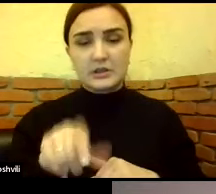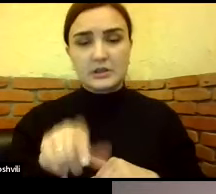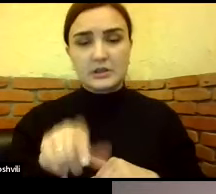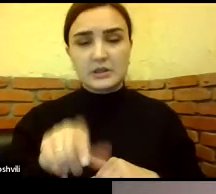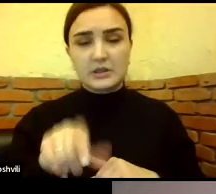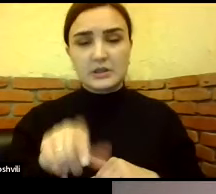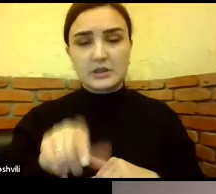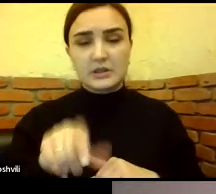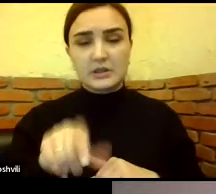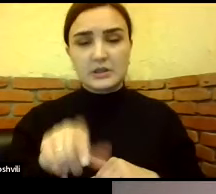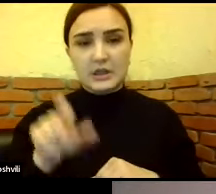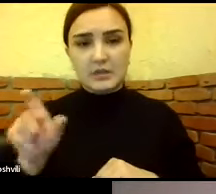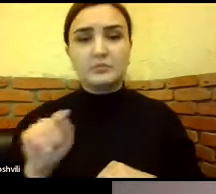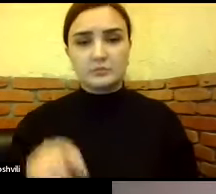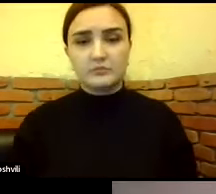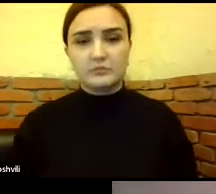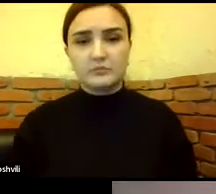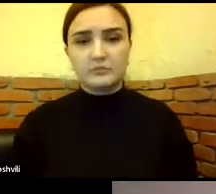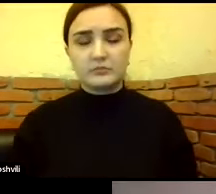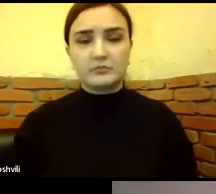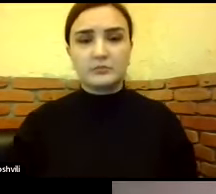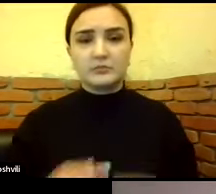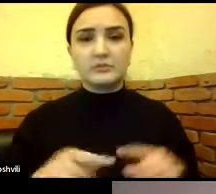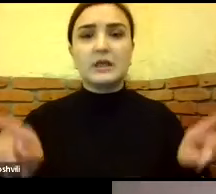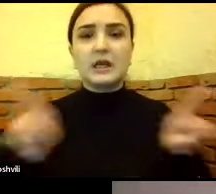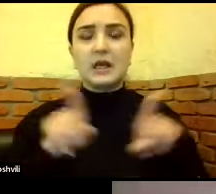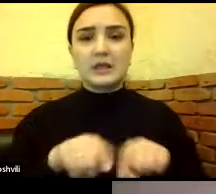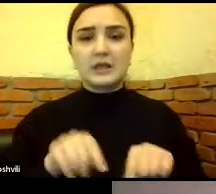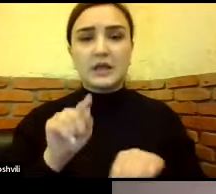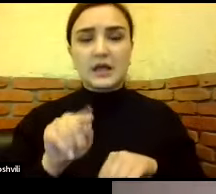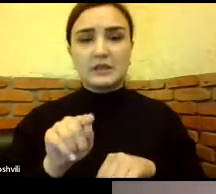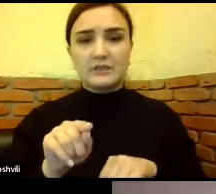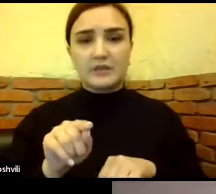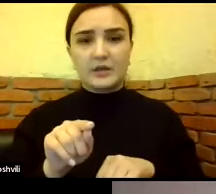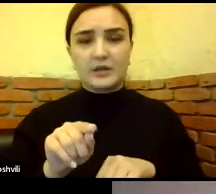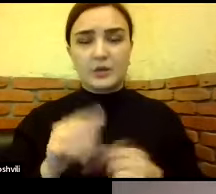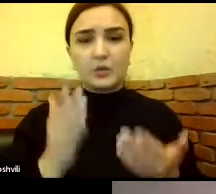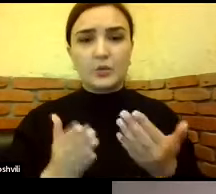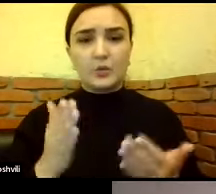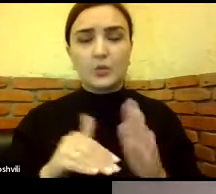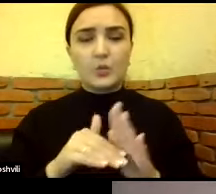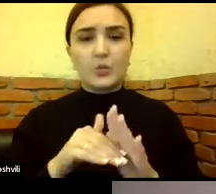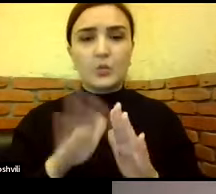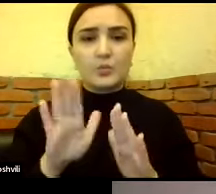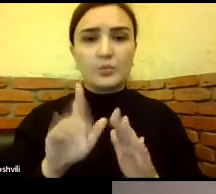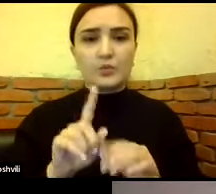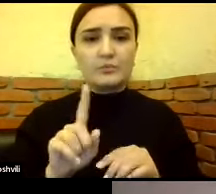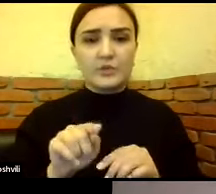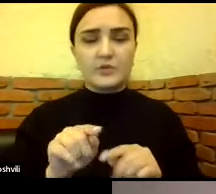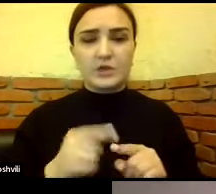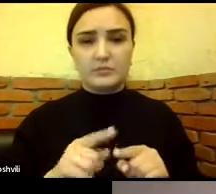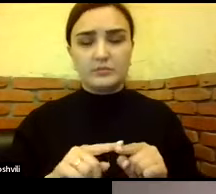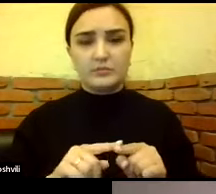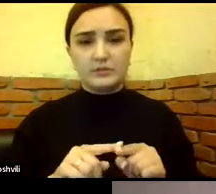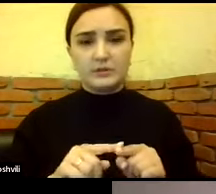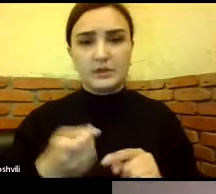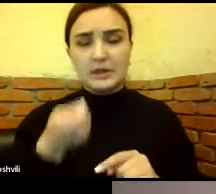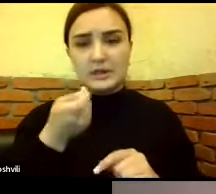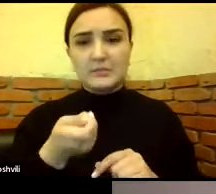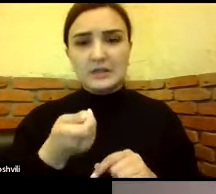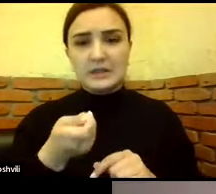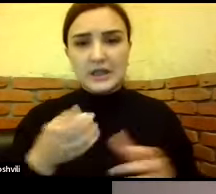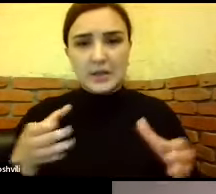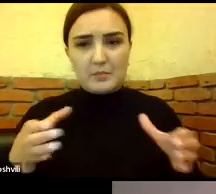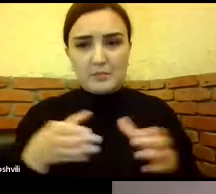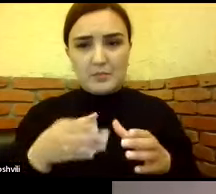ამის მოგვარებაზეც ფიქრობდნენ. თუ უფრო ფიქრობ, რომ რადგან ეს არის ძალიან მცირე უმცირესობის ბრალებში პრობლემა,